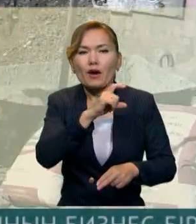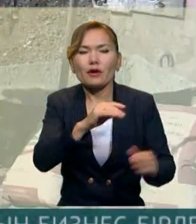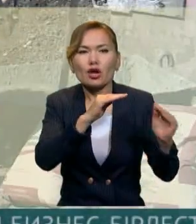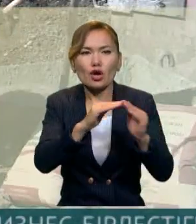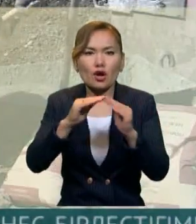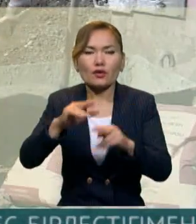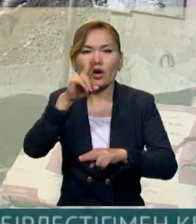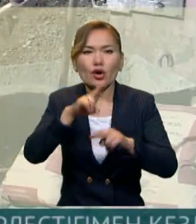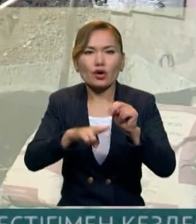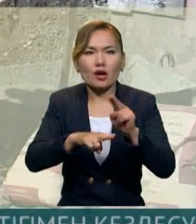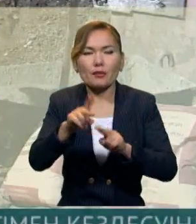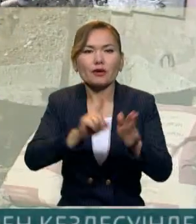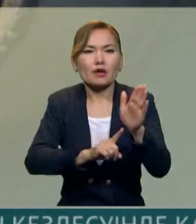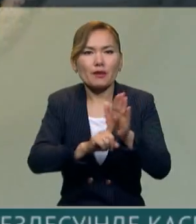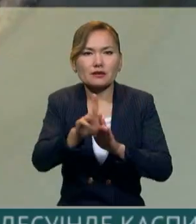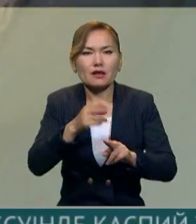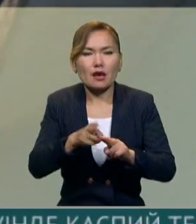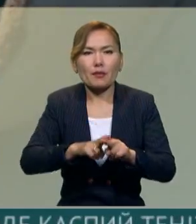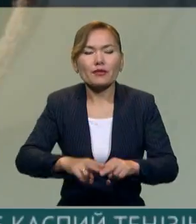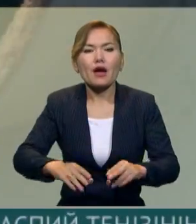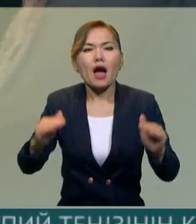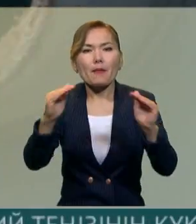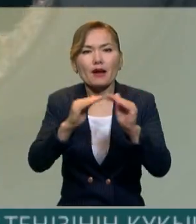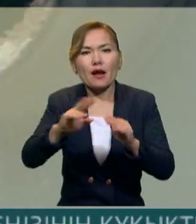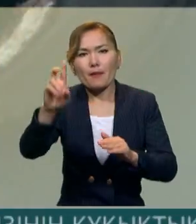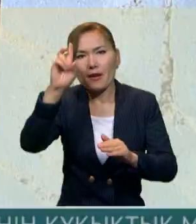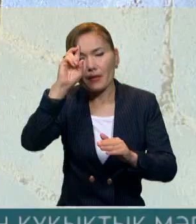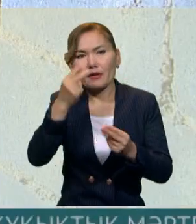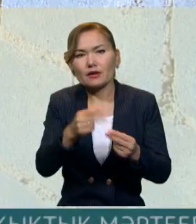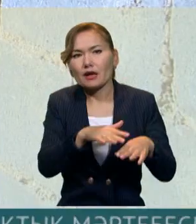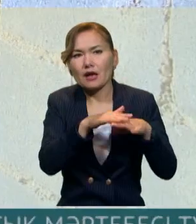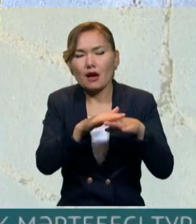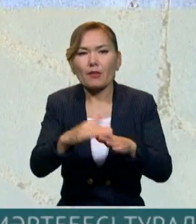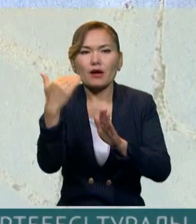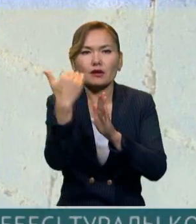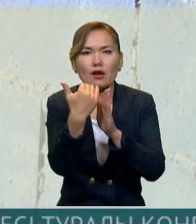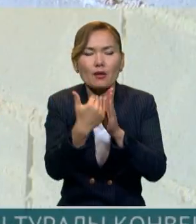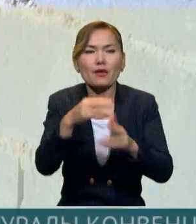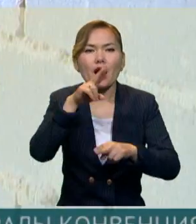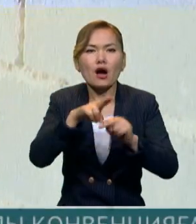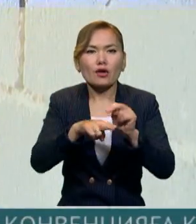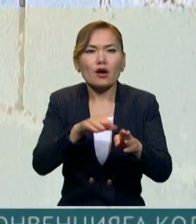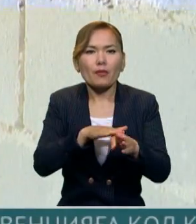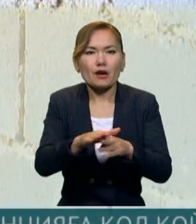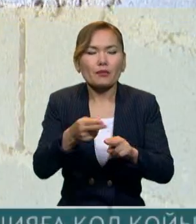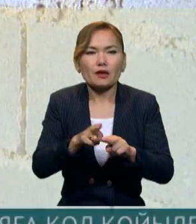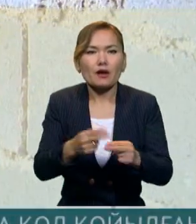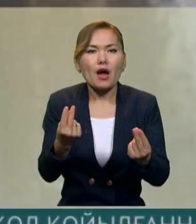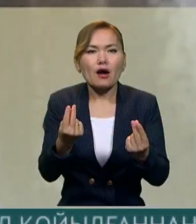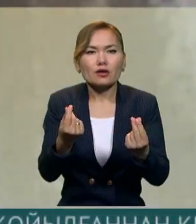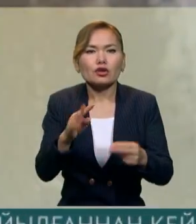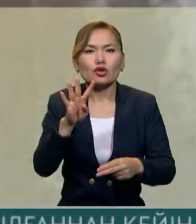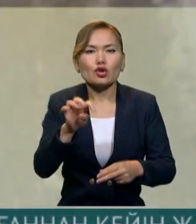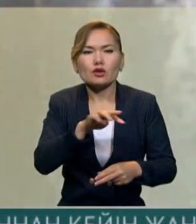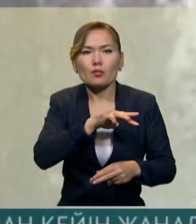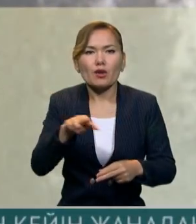тұрғын үйлердің құрылысы жүріп жатыр. Баспаналар мемлекеттік нұрлы жер бағдарламасы аясында салынуда. Бұл мақсатқа жергілікті